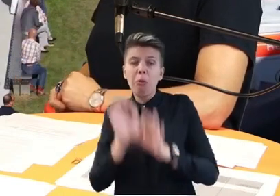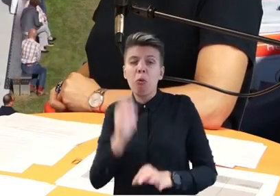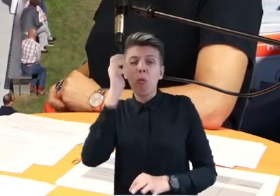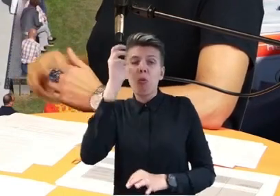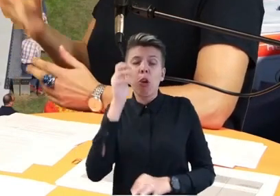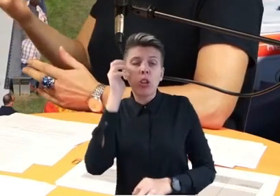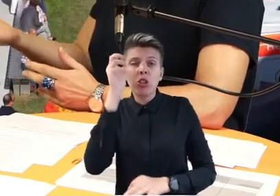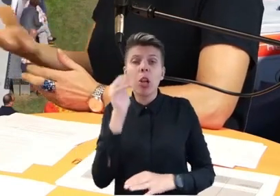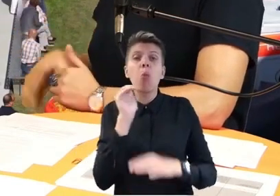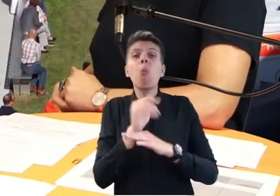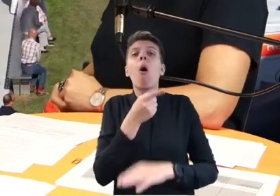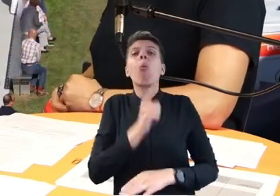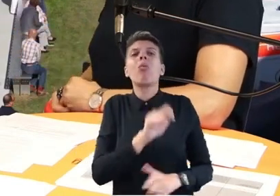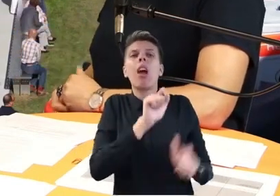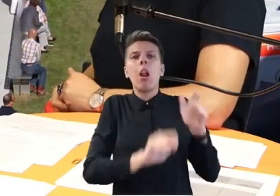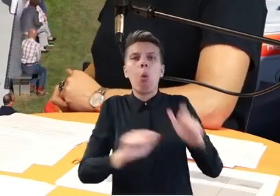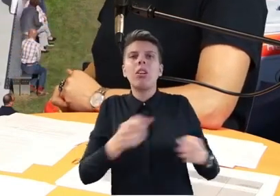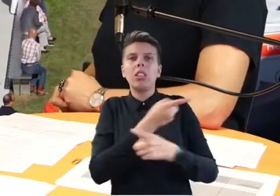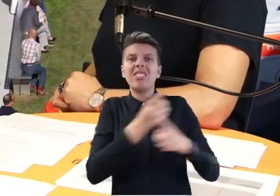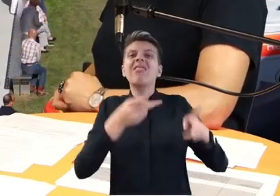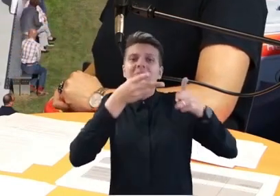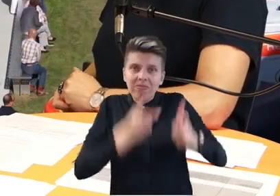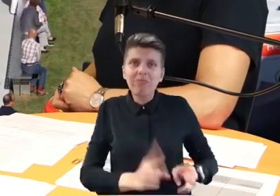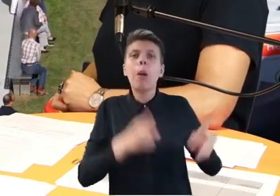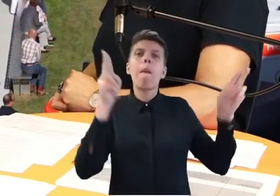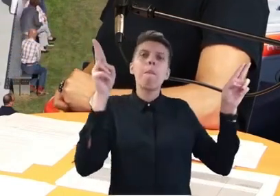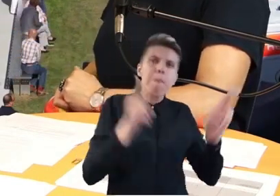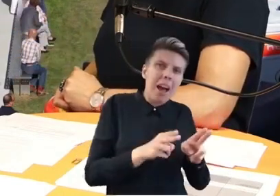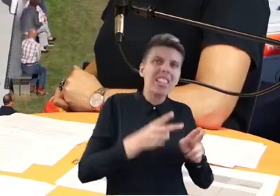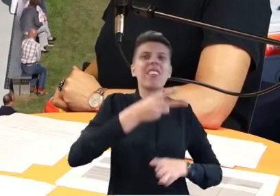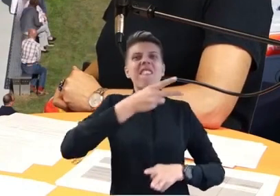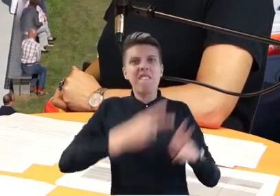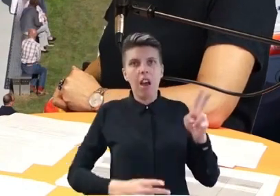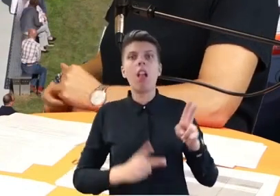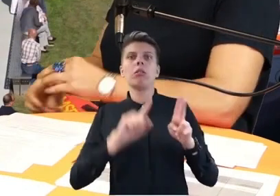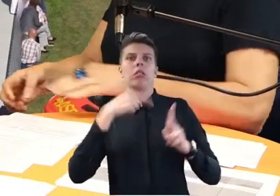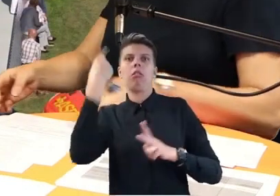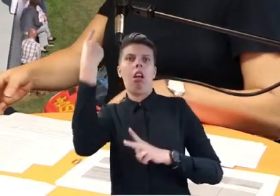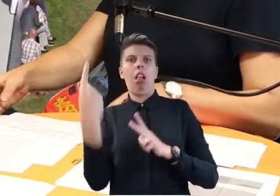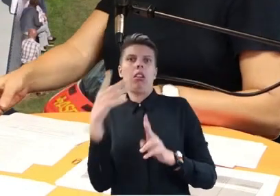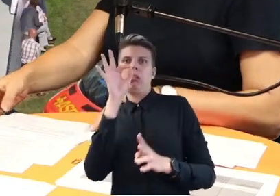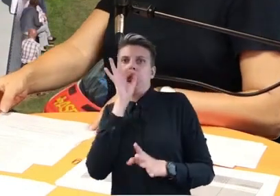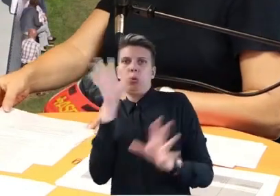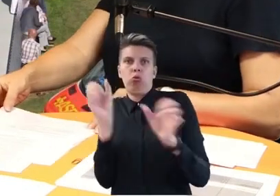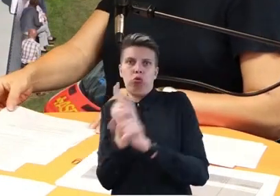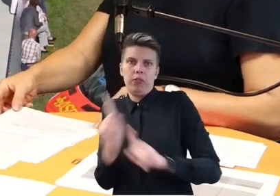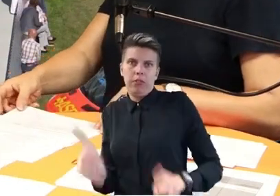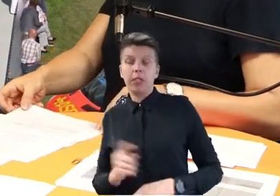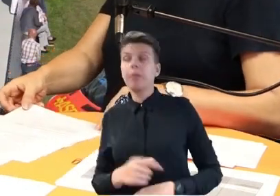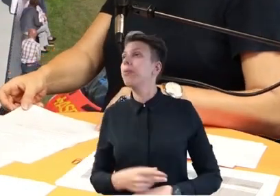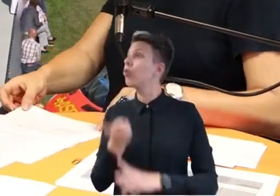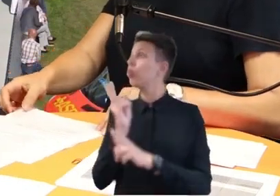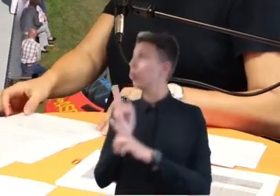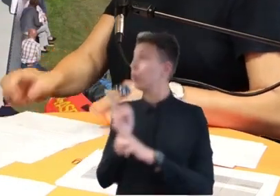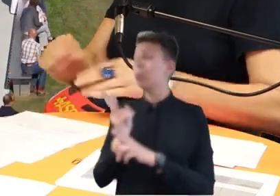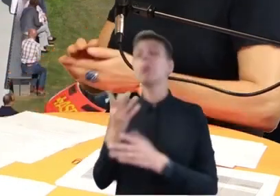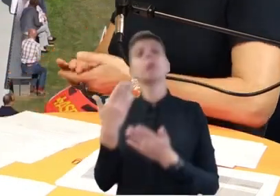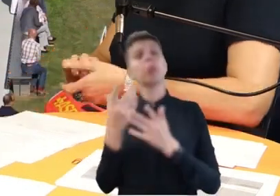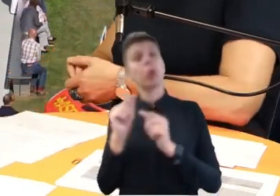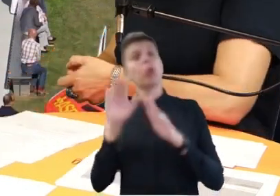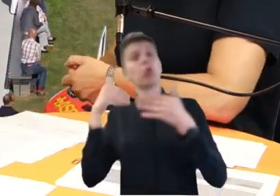an Genau. beeinträchtigten und verletzten Personen. Ja. Und wir jetzt vom BBK, wir ergänzen da